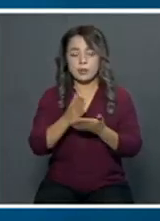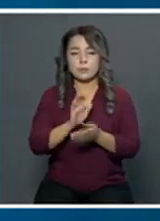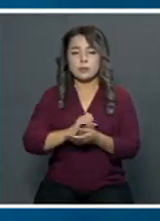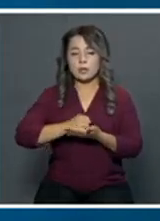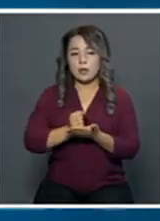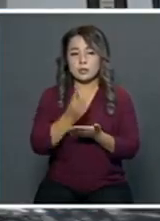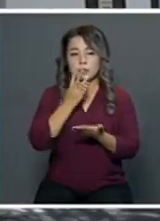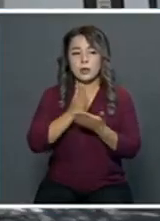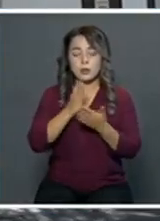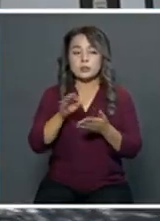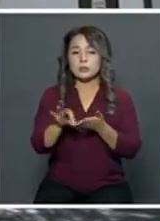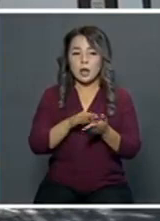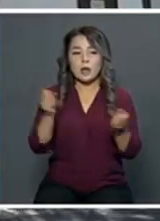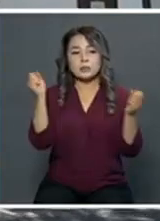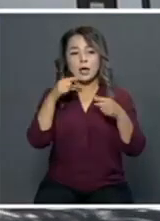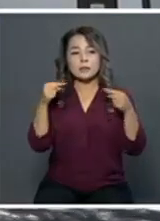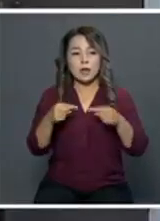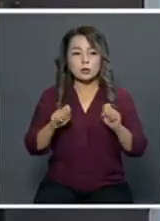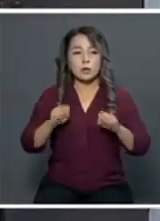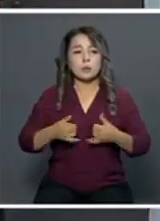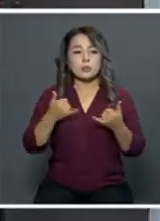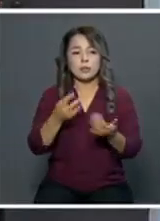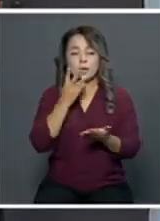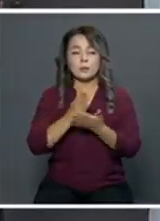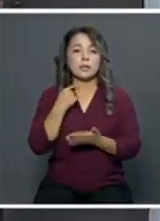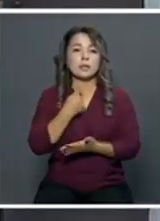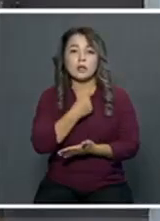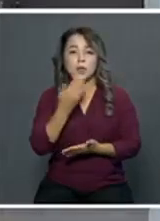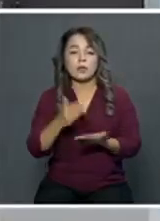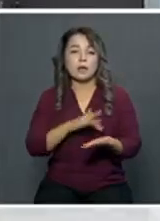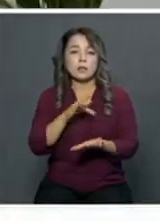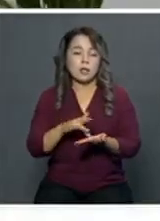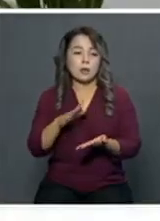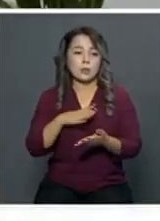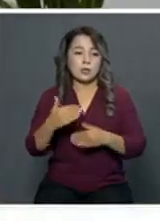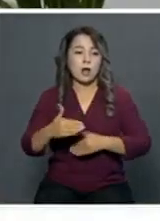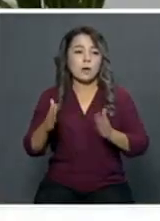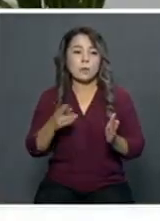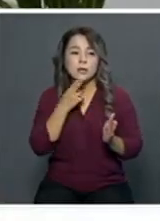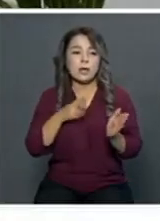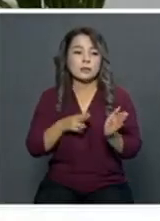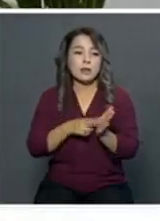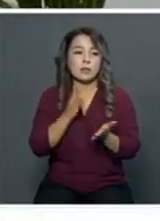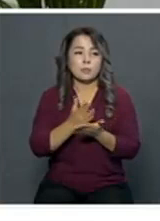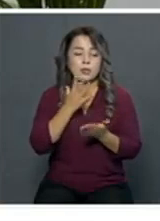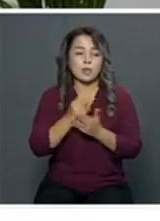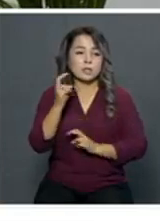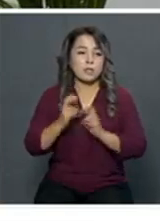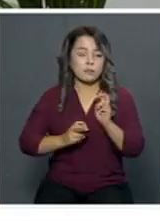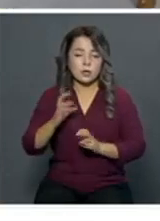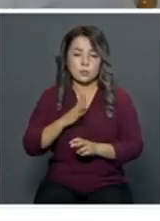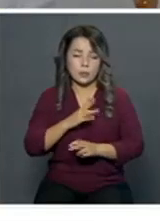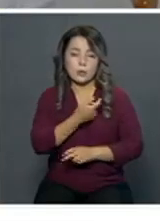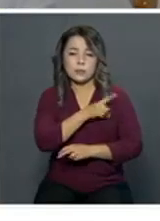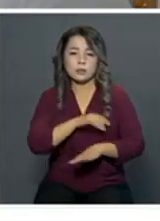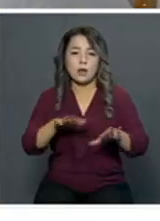диагнозды жедел нақтылауға мүмкіндік туып отыр. Мәселен, Талдықорған қаласындағы аккумулятор зауытына тиесілі емхана кәсіпорын жұмысшыларынан